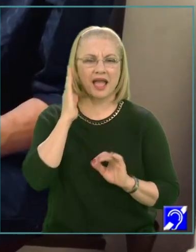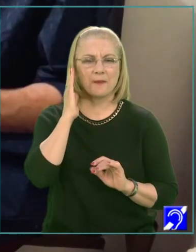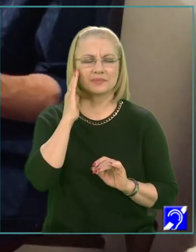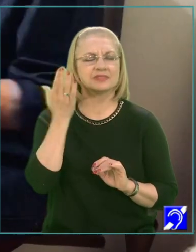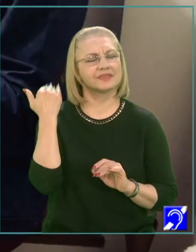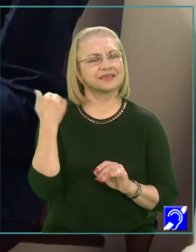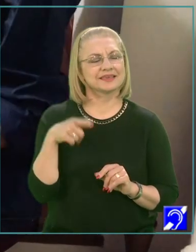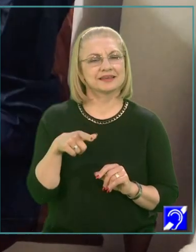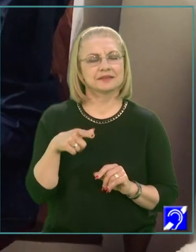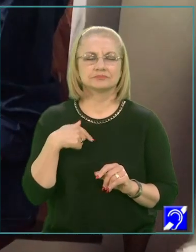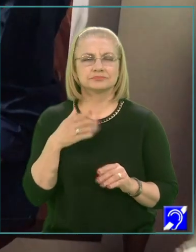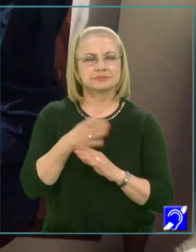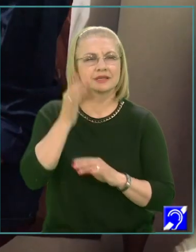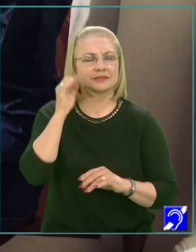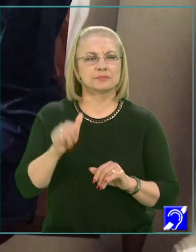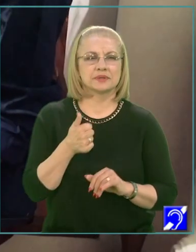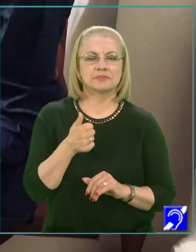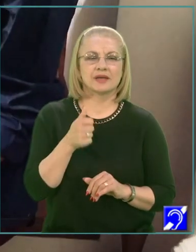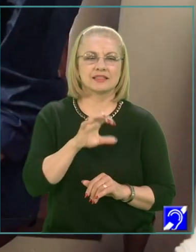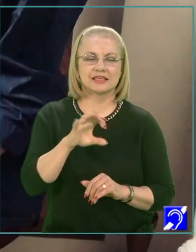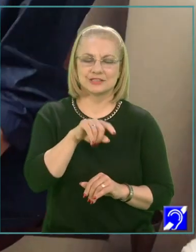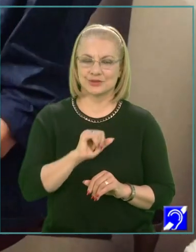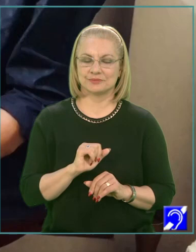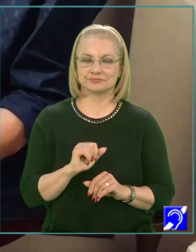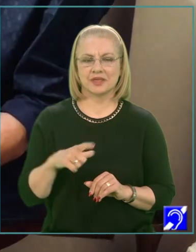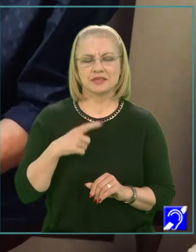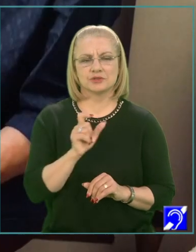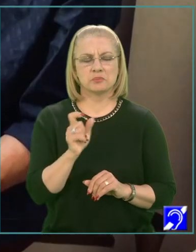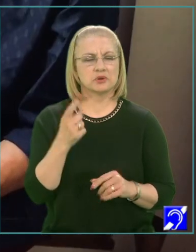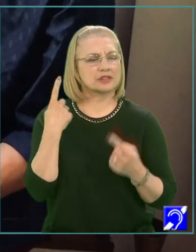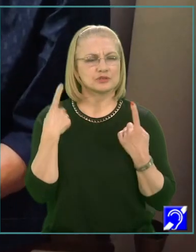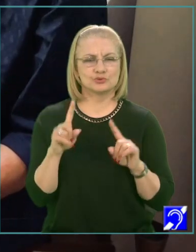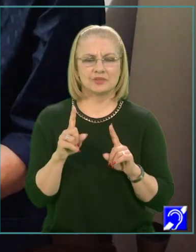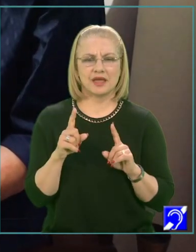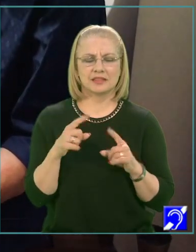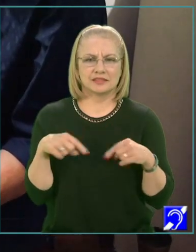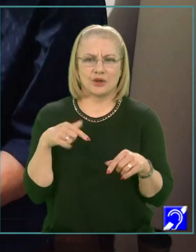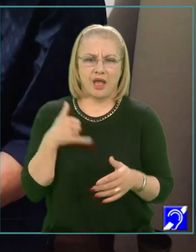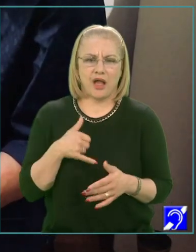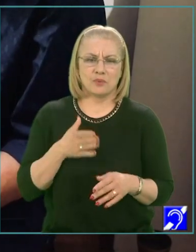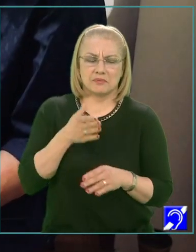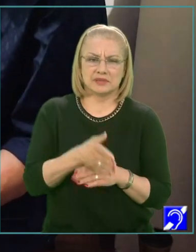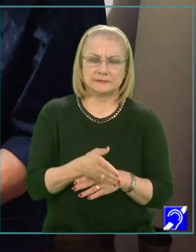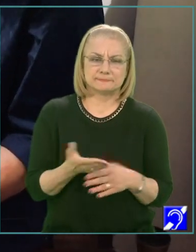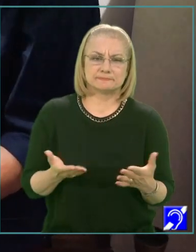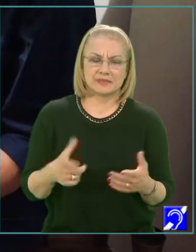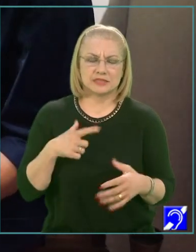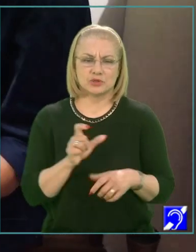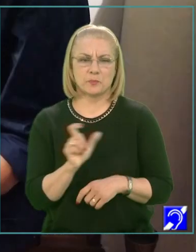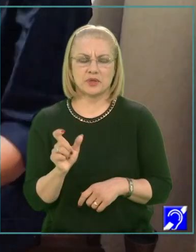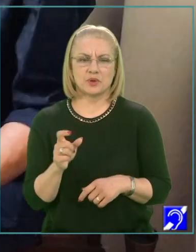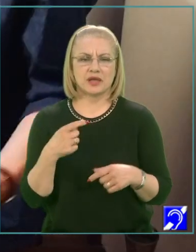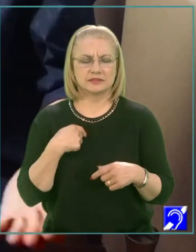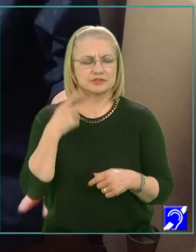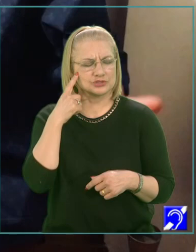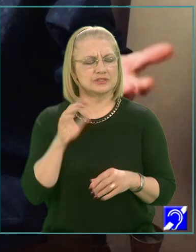acea perioadă, mă duc în primul rând în această zonă. E o perioadă ciudată cea pe care o traversăm, o perioadă în care știu foarte